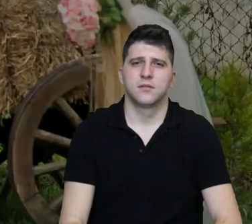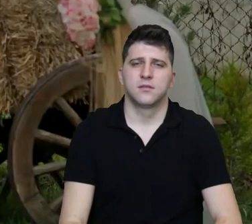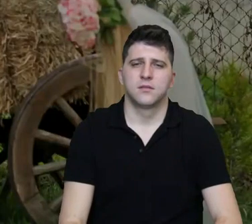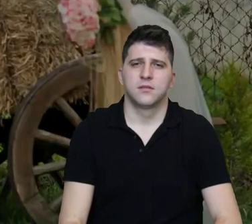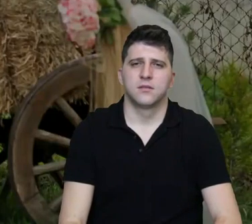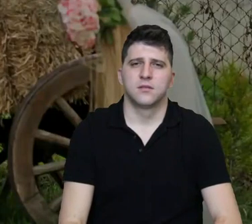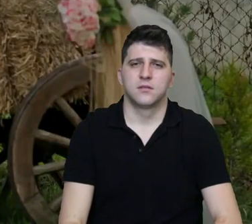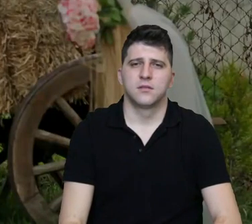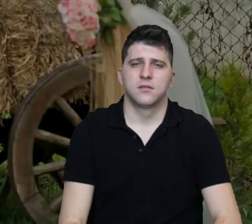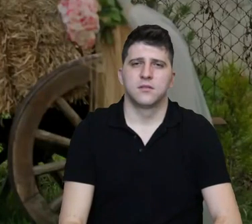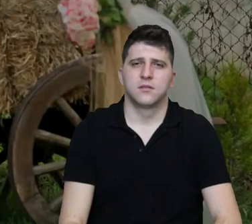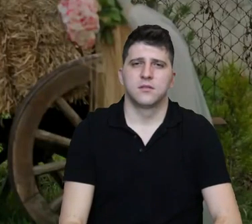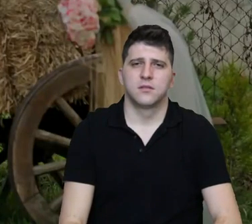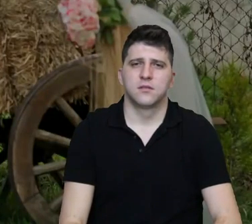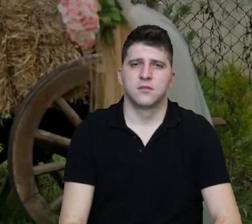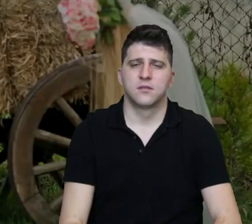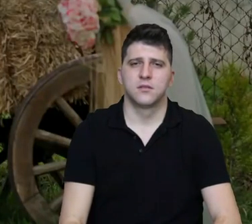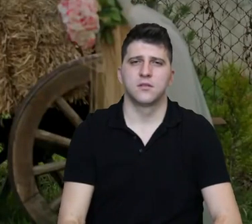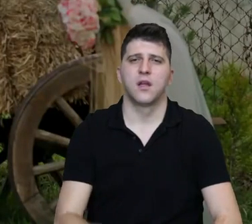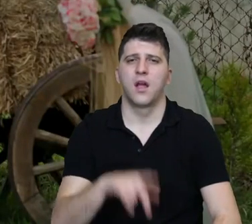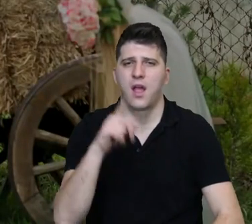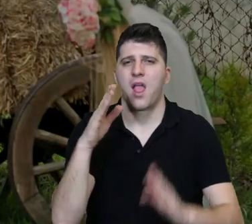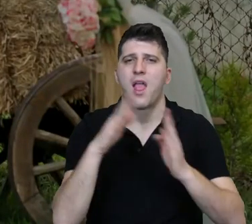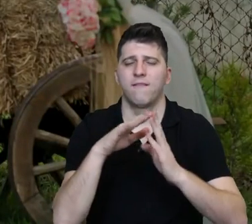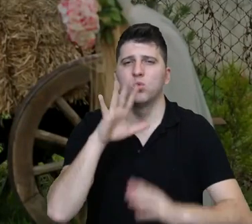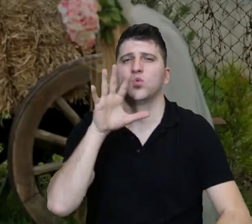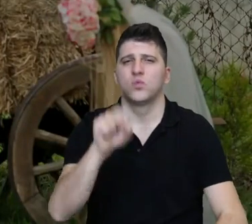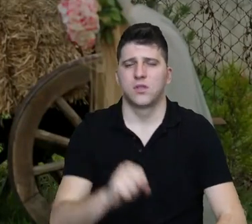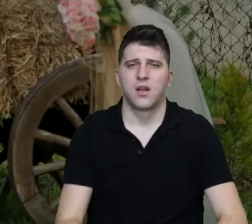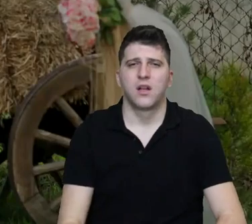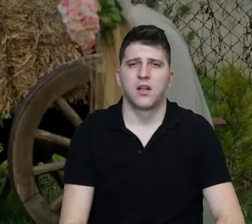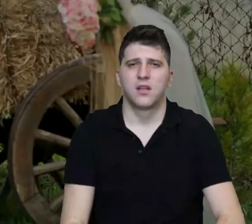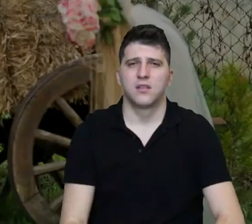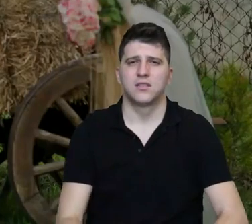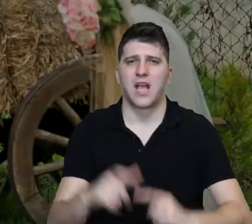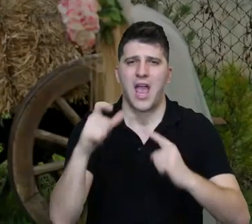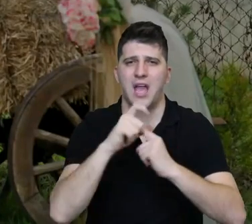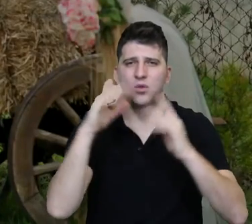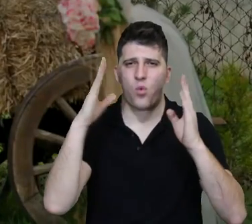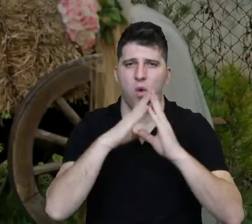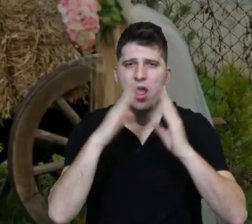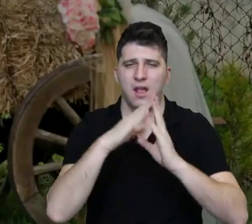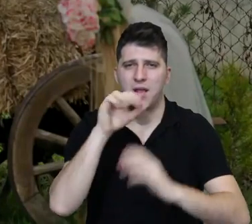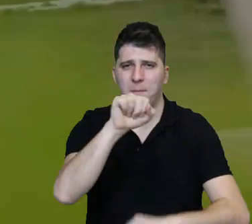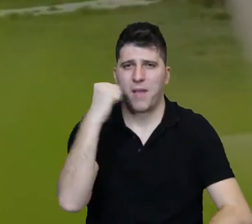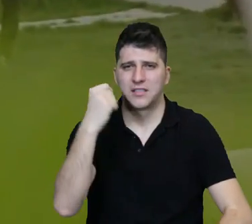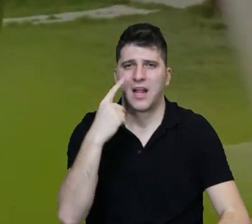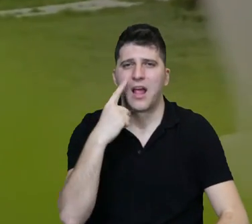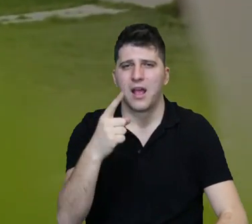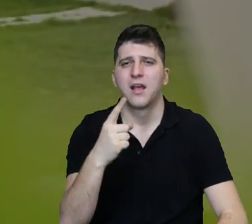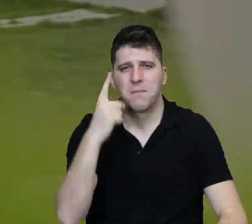gizlenmiş. Hücre evinde tuttular. Ejder'in konağın penceresinden bildir atmaları